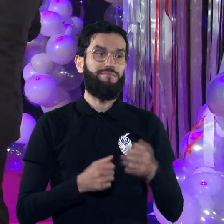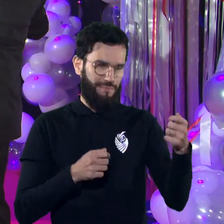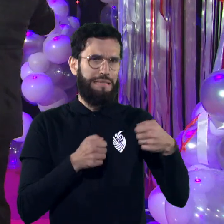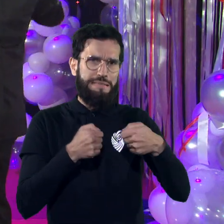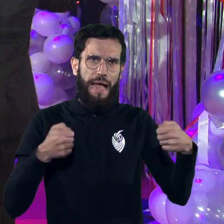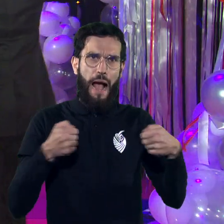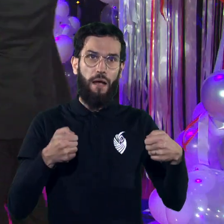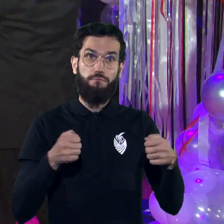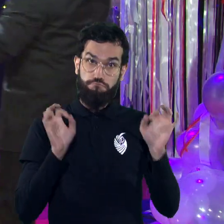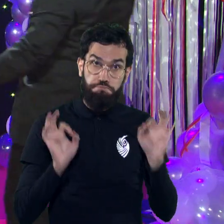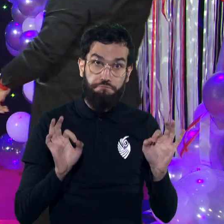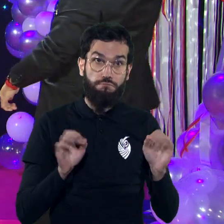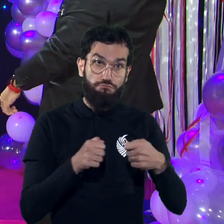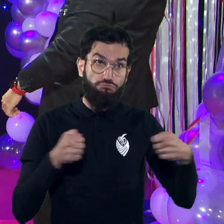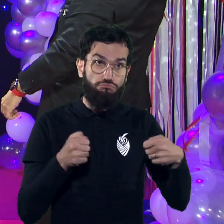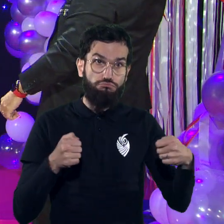Chyť a ťahaj, či je pevný aj ty.